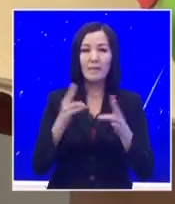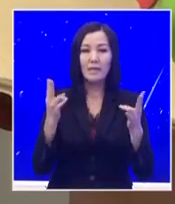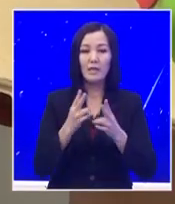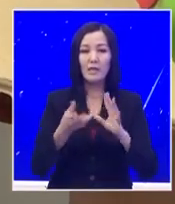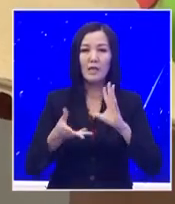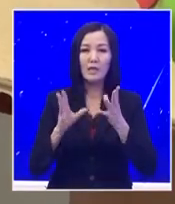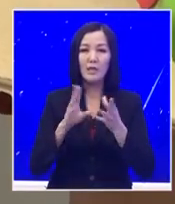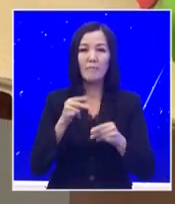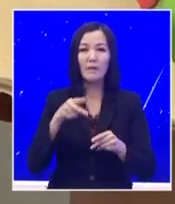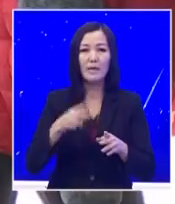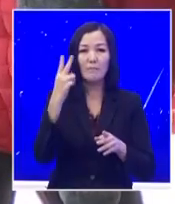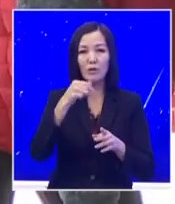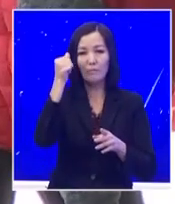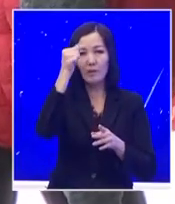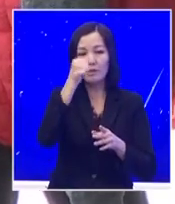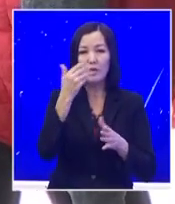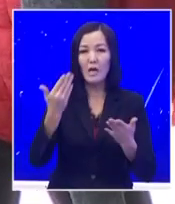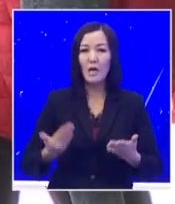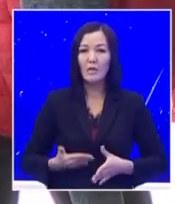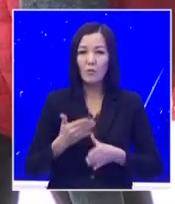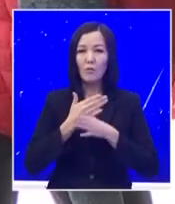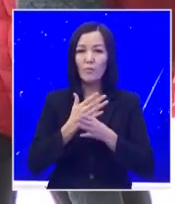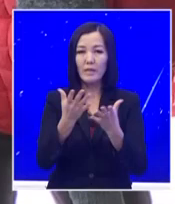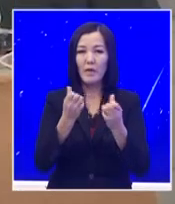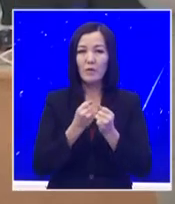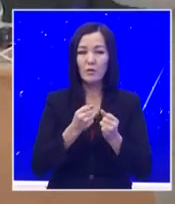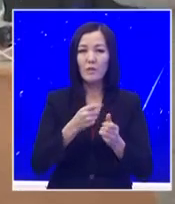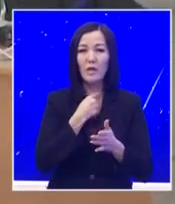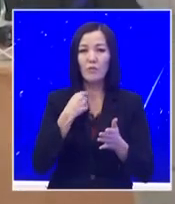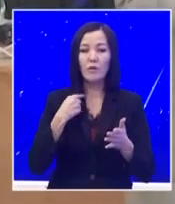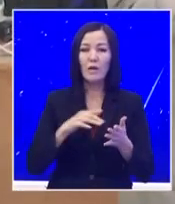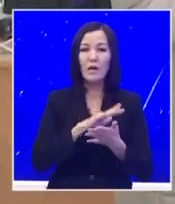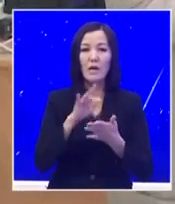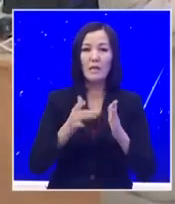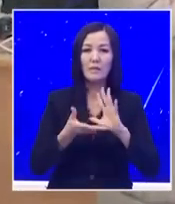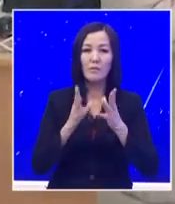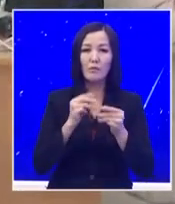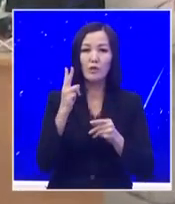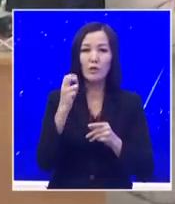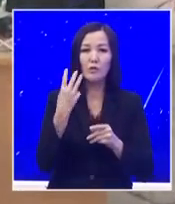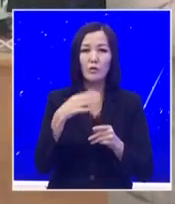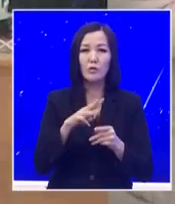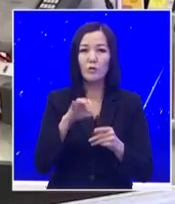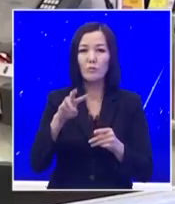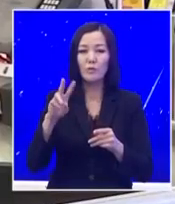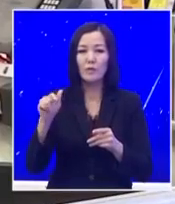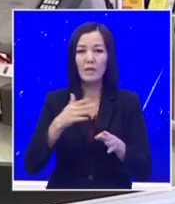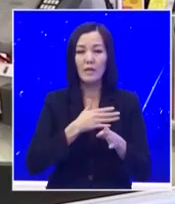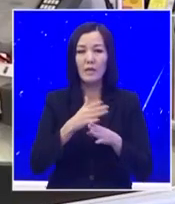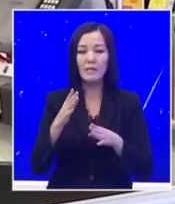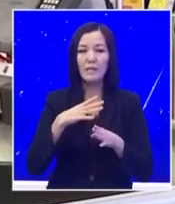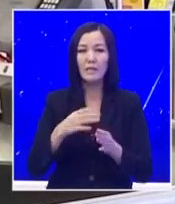Жалпы 2020 жылға атаулы әлеуметтік көмекті алушыларға Талдықорған қаласы бойынша 243 миллион теңге қарастырылған.